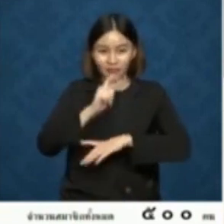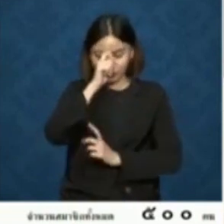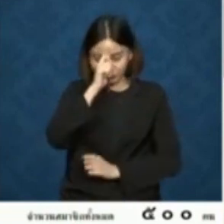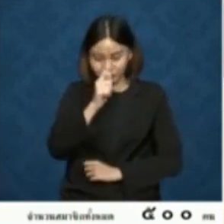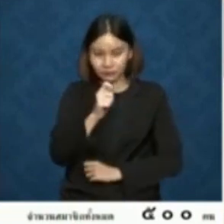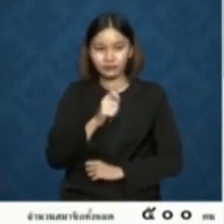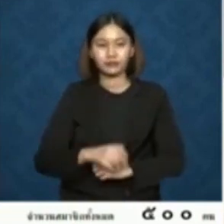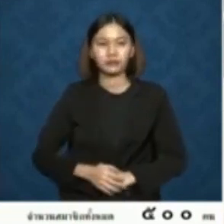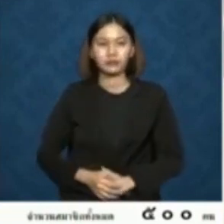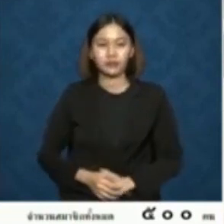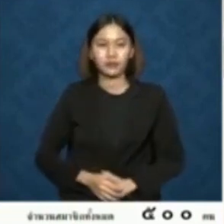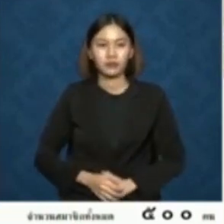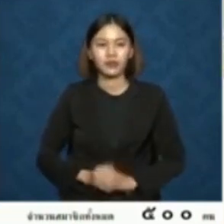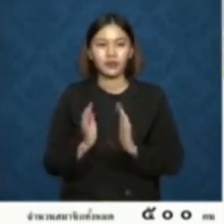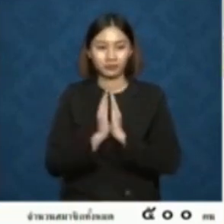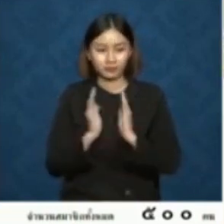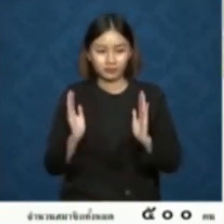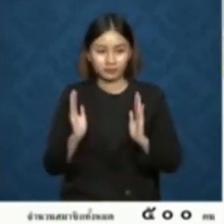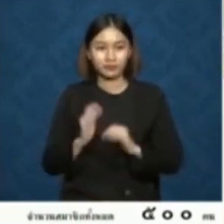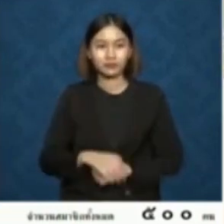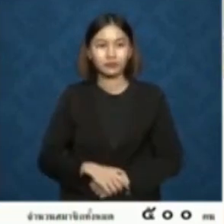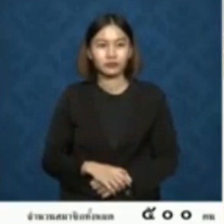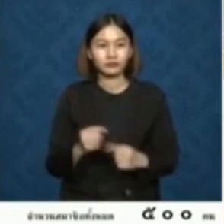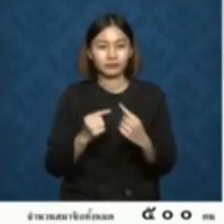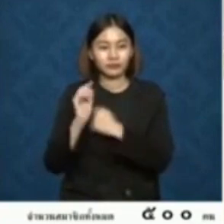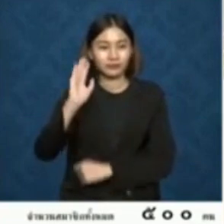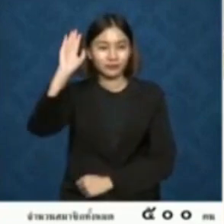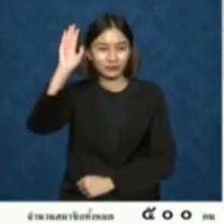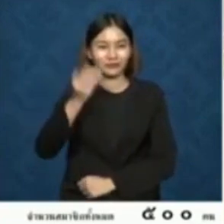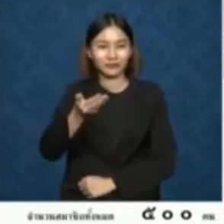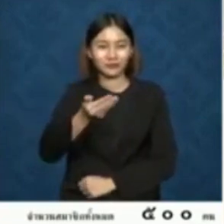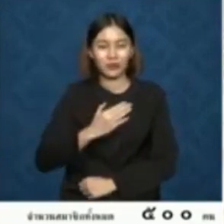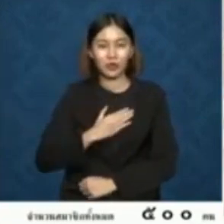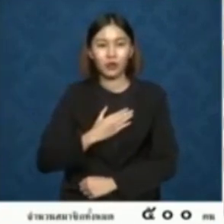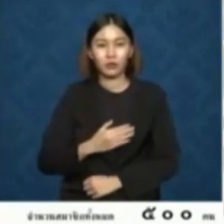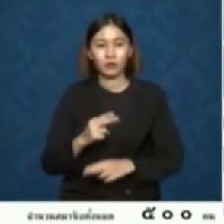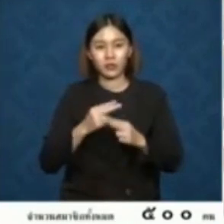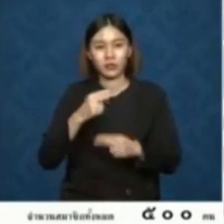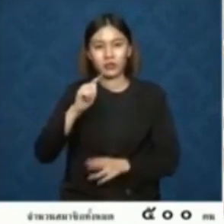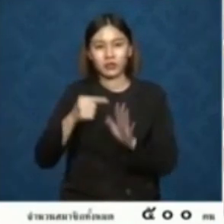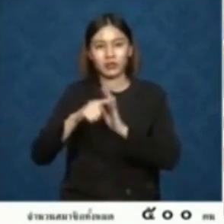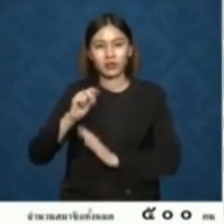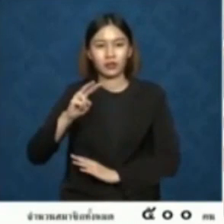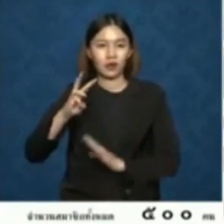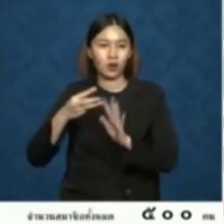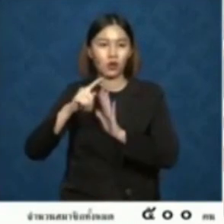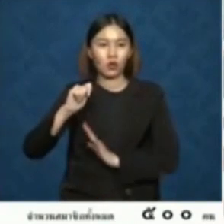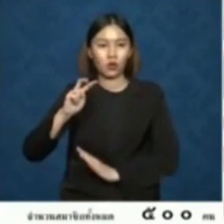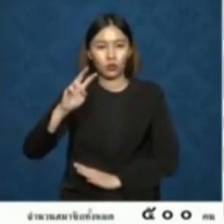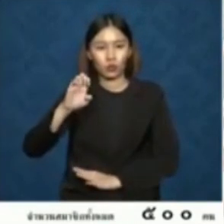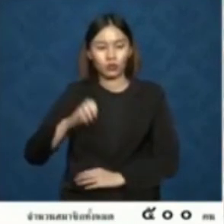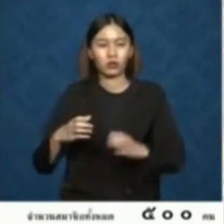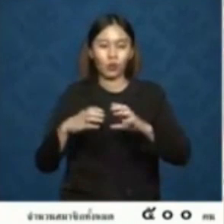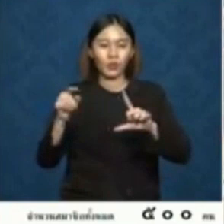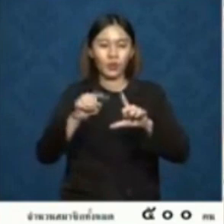ารพครับ ครับขอบคุณท่านรัฐมนตรีครับเชิญท่านณัฐวุฒิครับเชิญครับ ท่านประธานที่เคารพผมณัฐวุฒิบัวประทุมผู้แทนราษฎรแบบบัญชีรายชื่อพรรคก้า